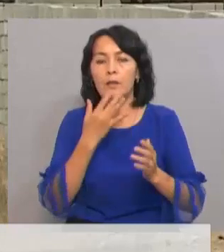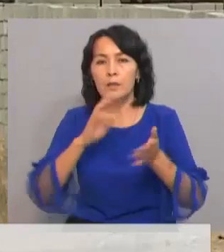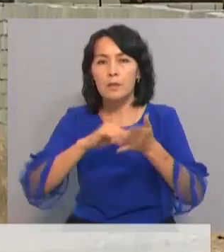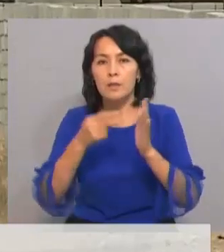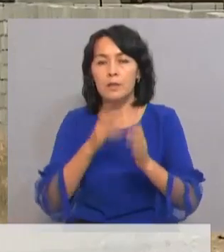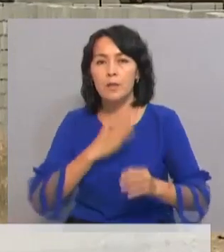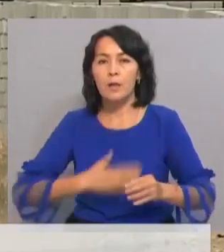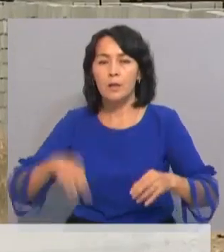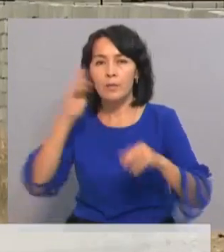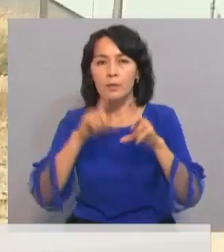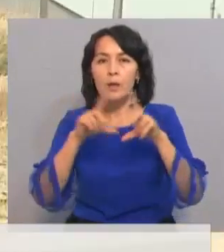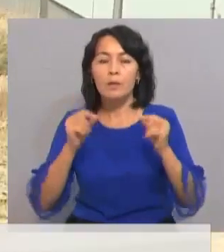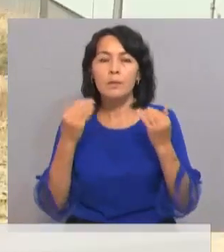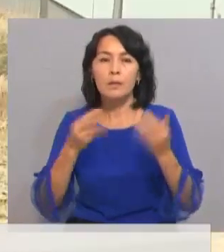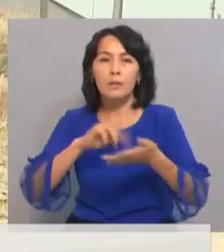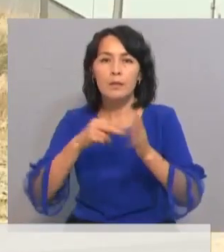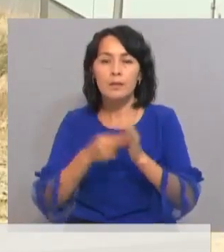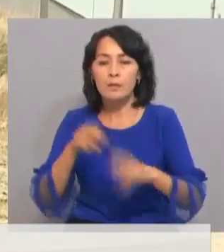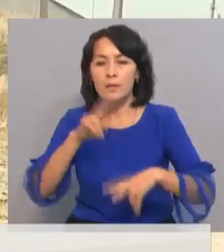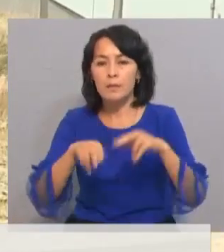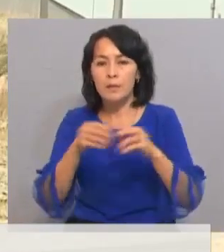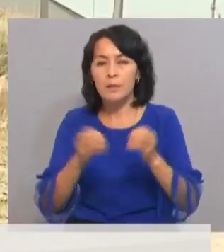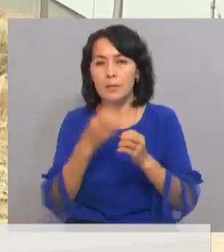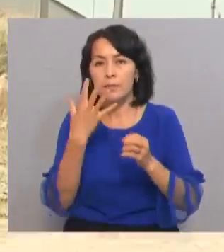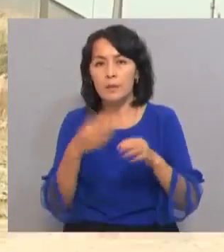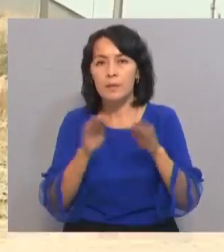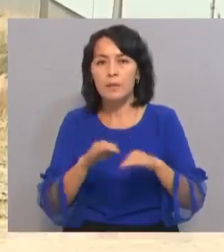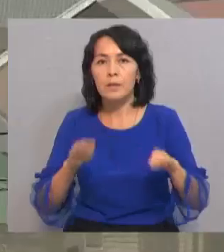проекта «Комфортная школа». Также планируется строительство